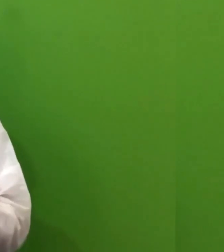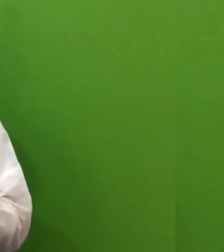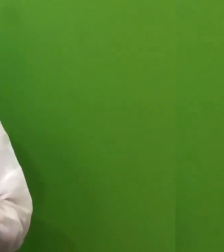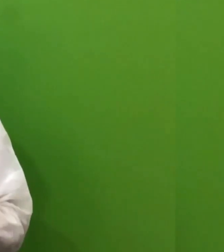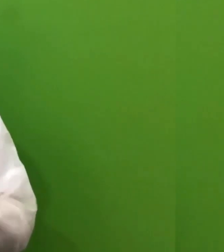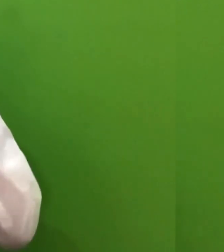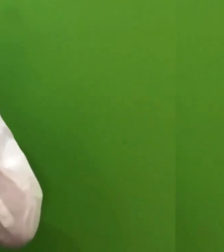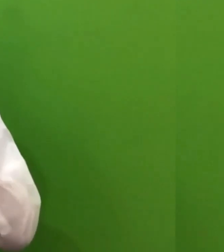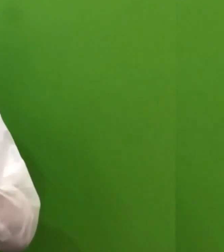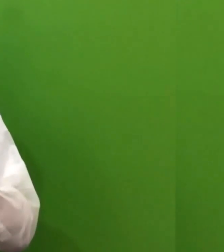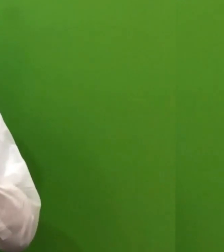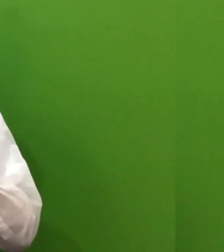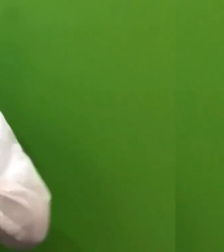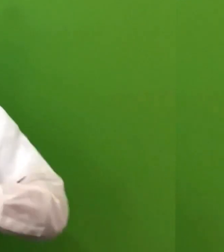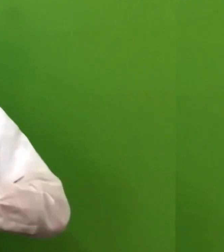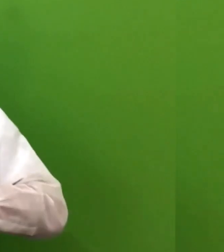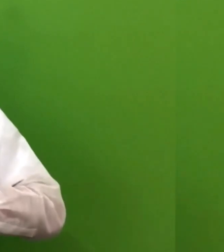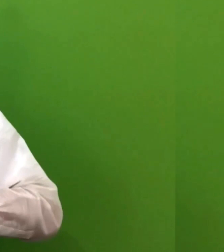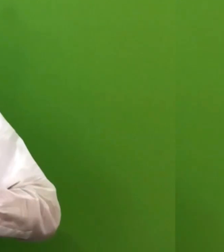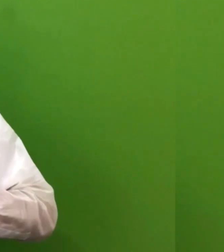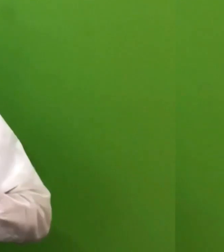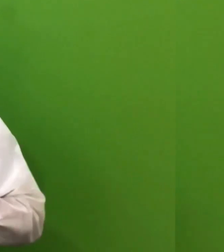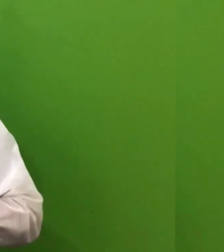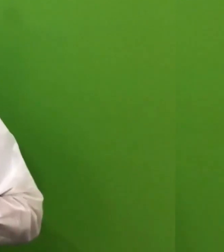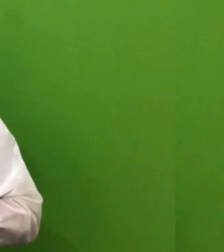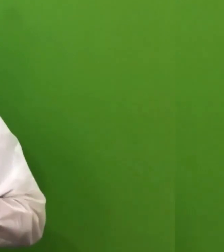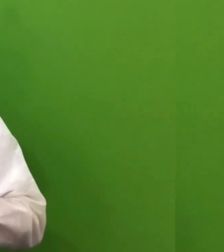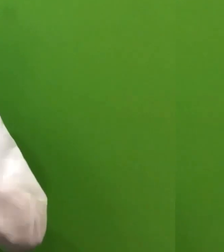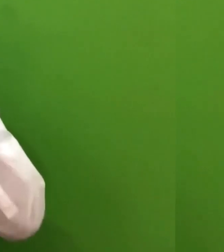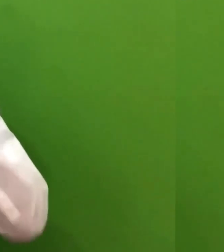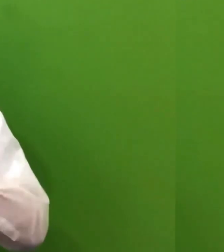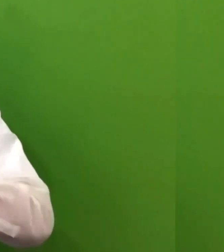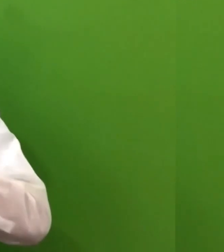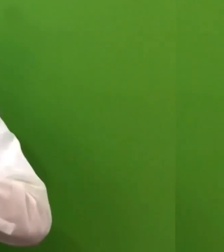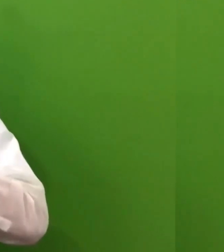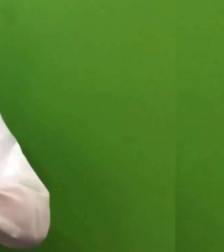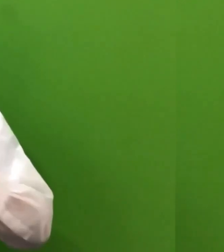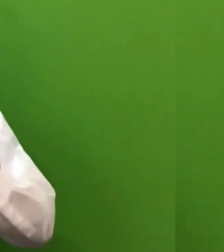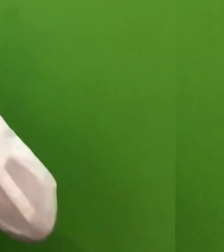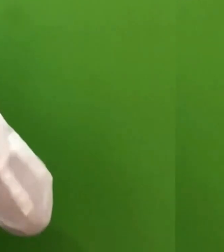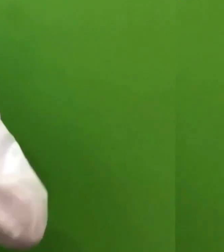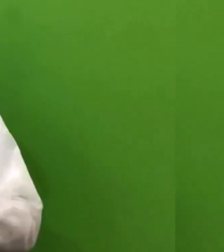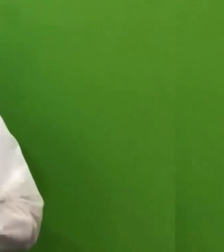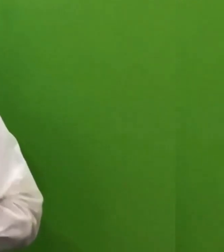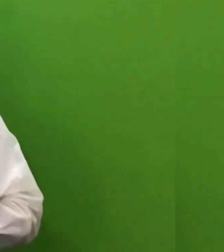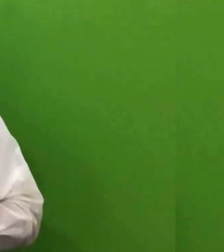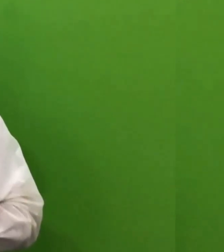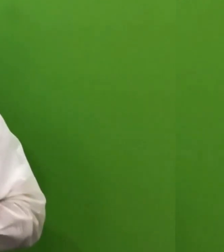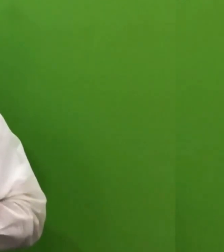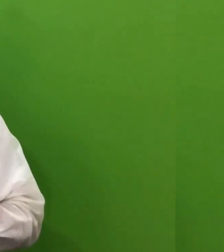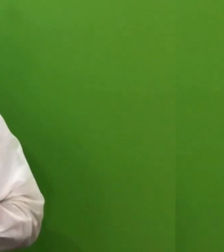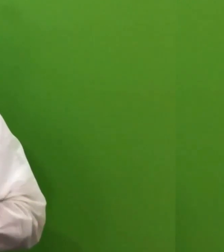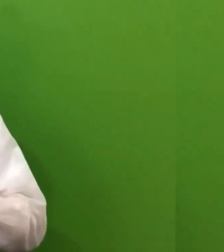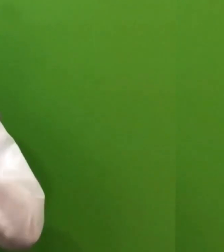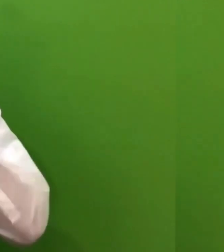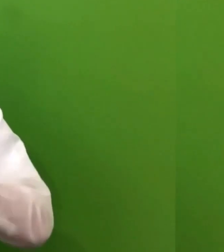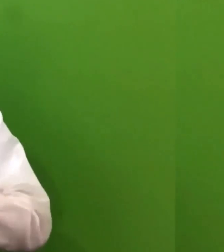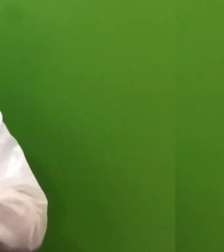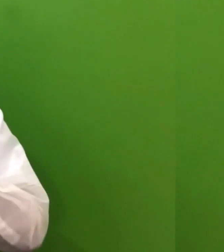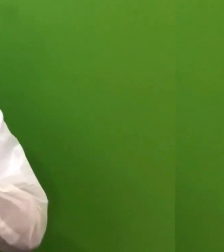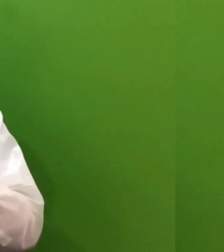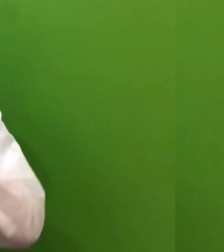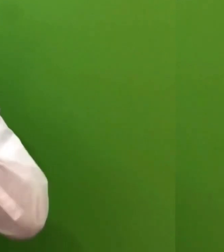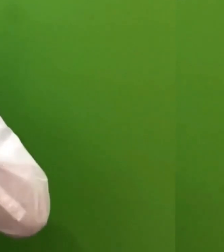놀라운 축복을 우리에게 주신 것 참으로 감사를 드립니다. 우리 농인